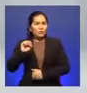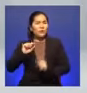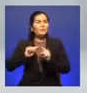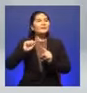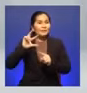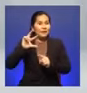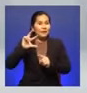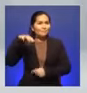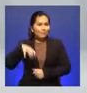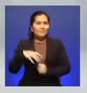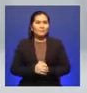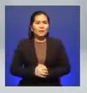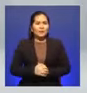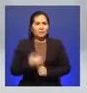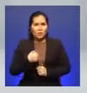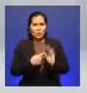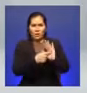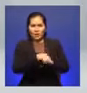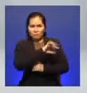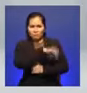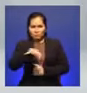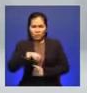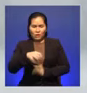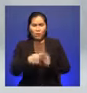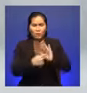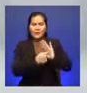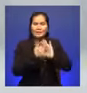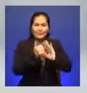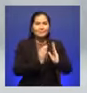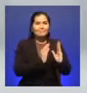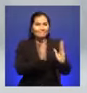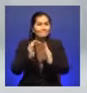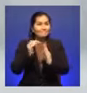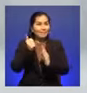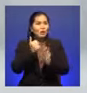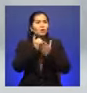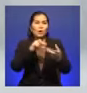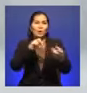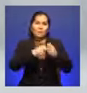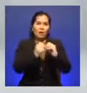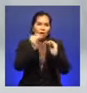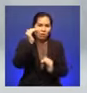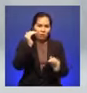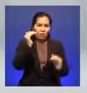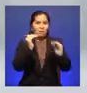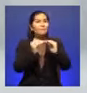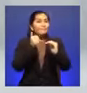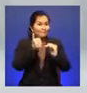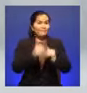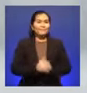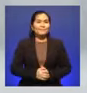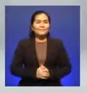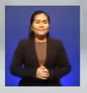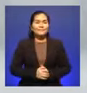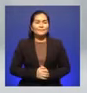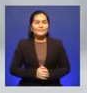ที่ที่สามารถเป็นตัวอย่างดีๆแล้วก็นำล่องในเรื่องการลดความเหลื่อมล้ำในแต่ละกลุ่มประชากรจะเห็นได้